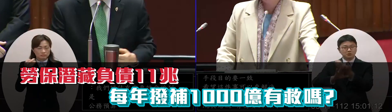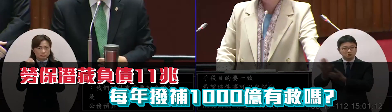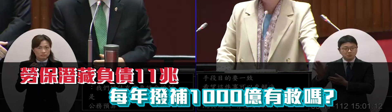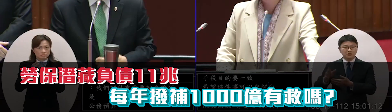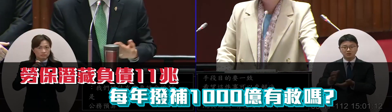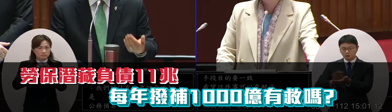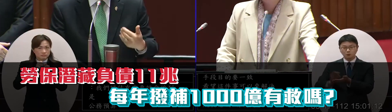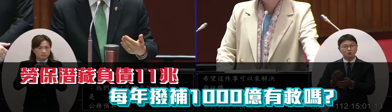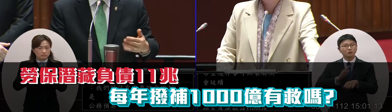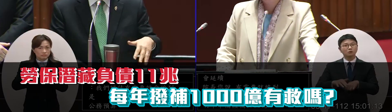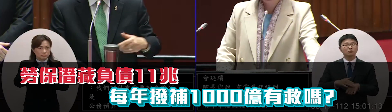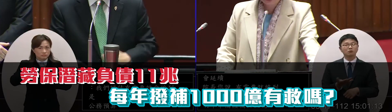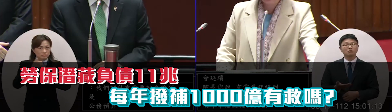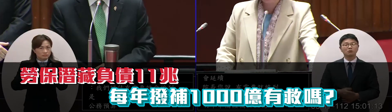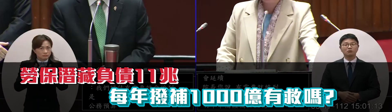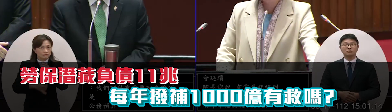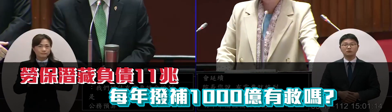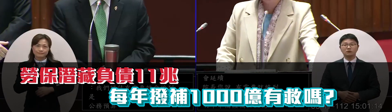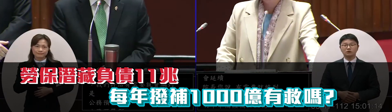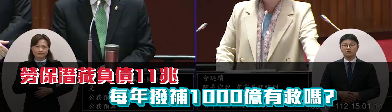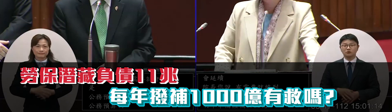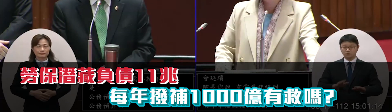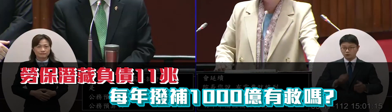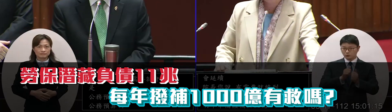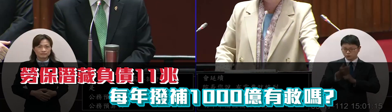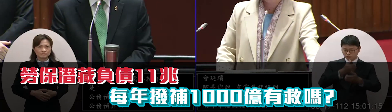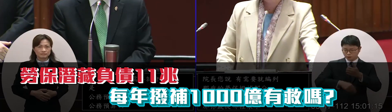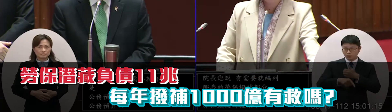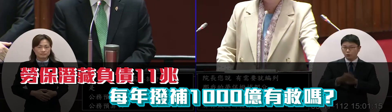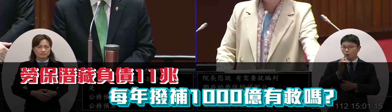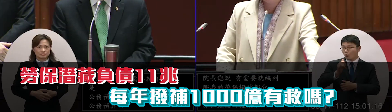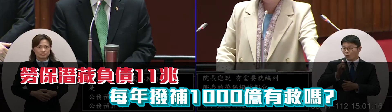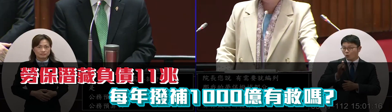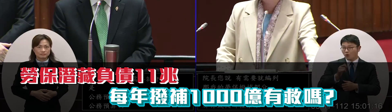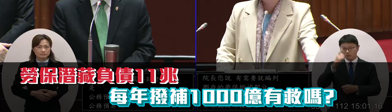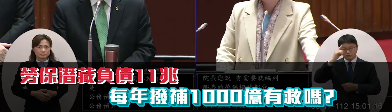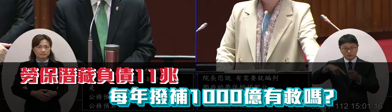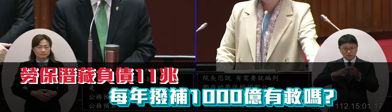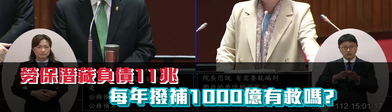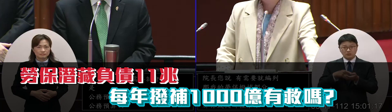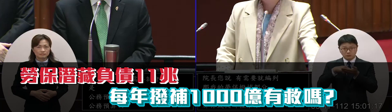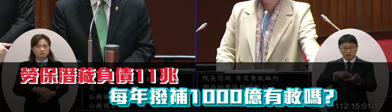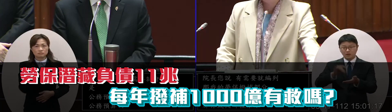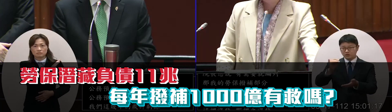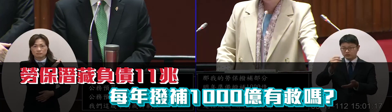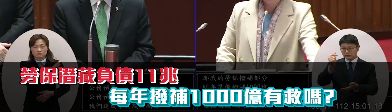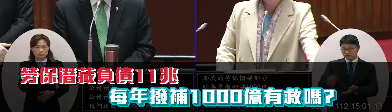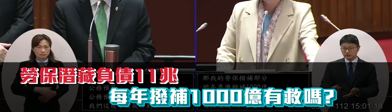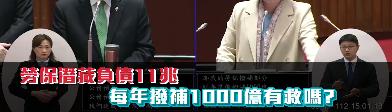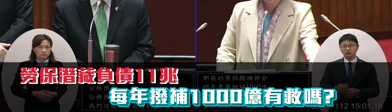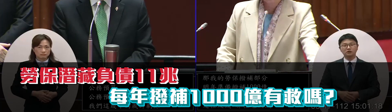这个税计剩余都还不错了，今年 税计剩余还不错，所以你确定明年会编1000亿？ 当然了。